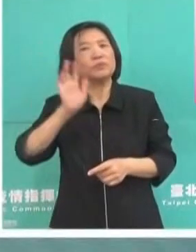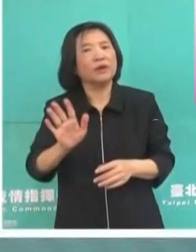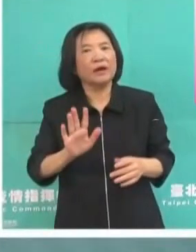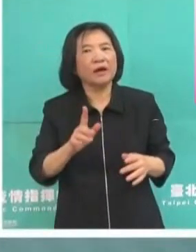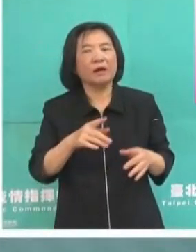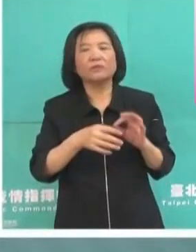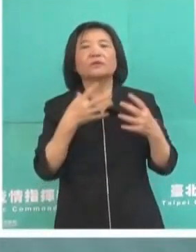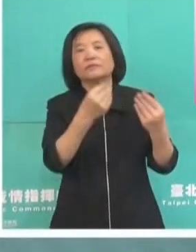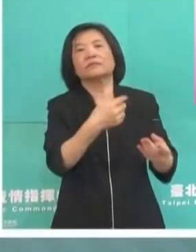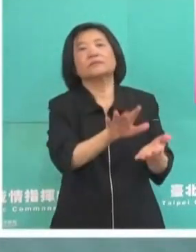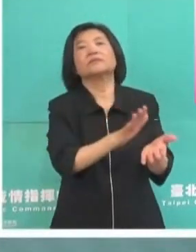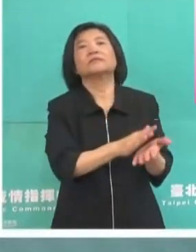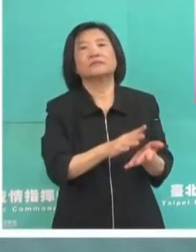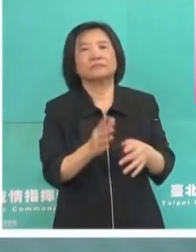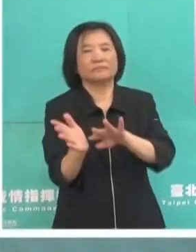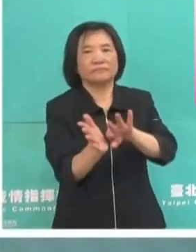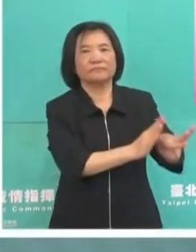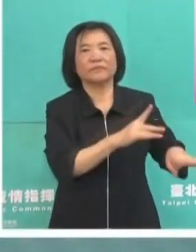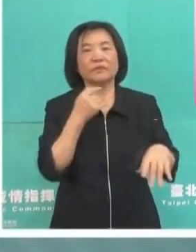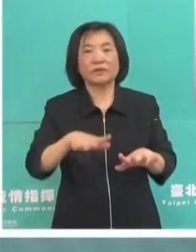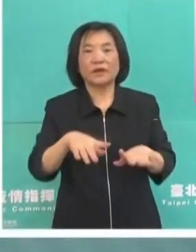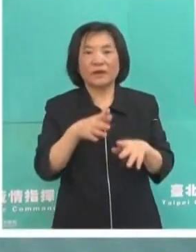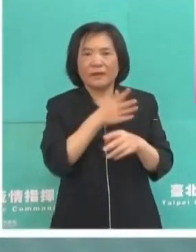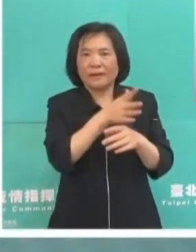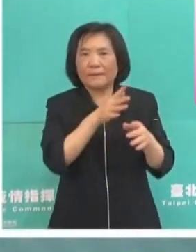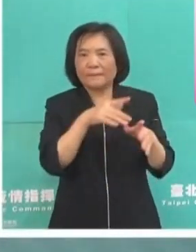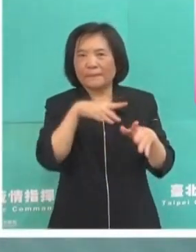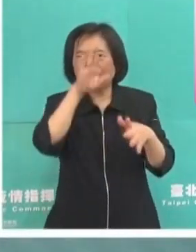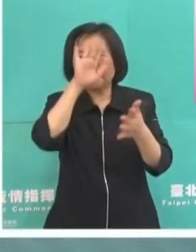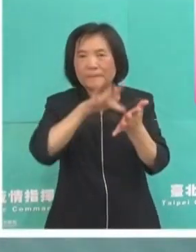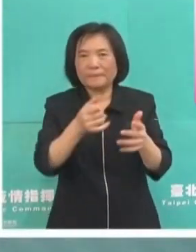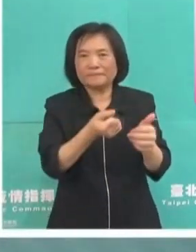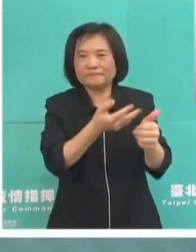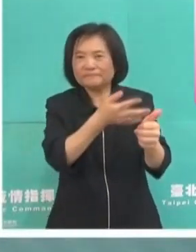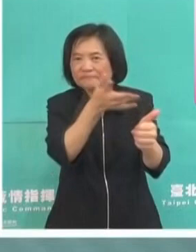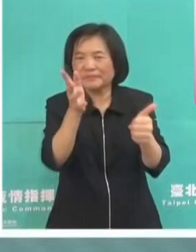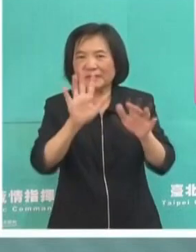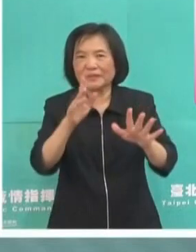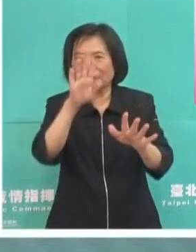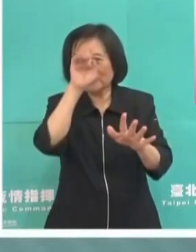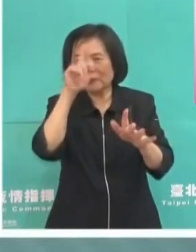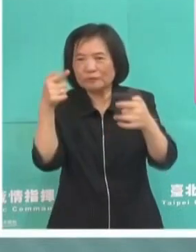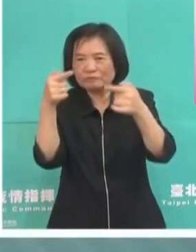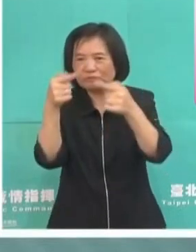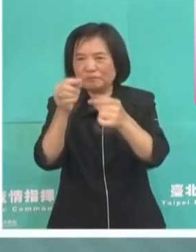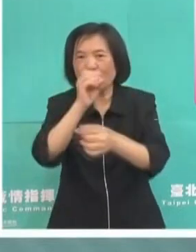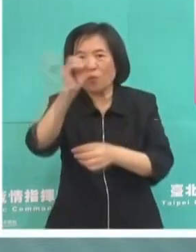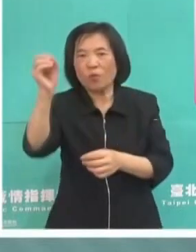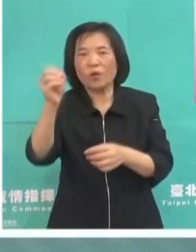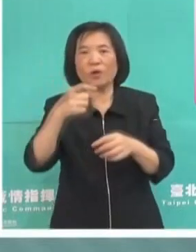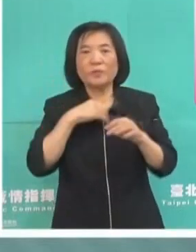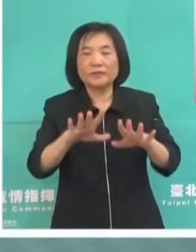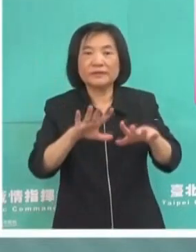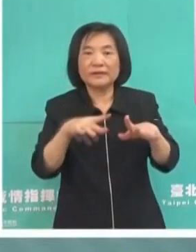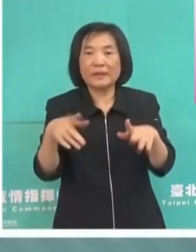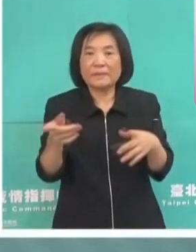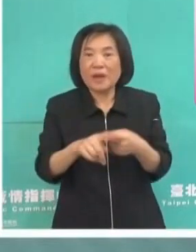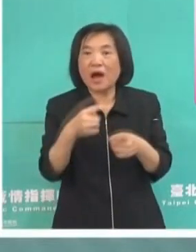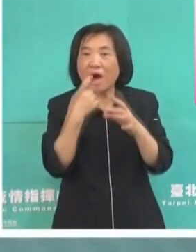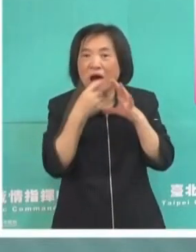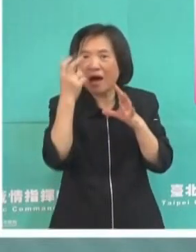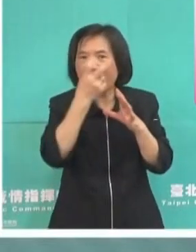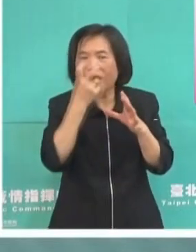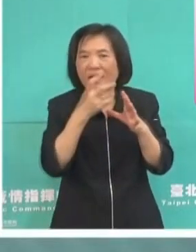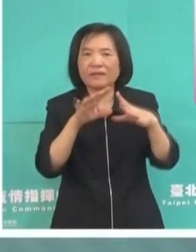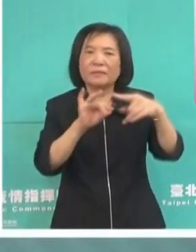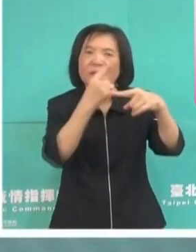清零计划，你知道吗？当这个整个普筛的阳性率不到1%的时候，我们知道这个已经没有效